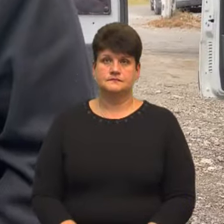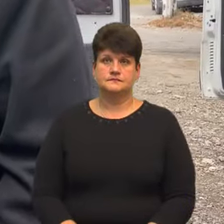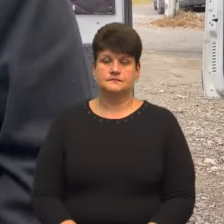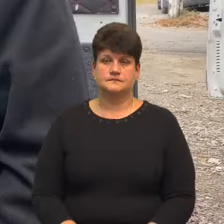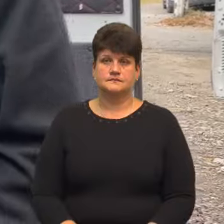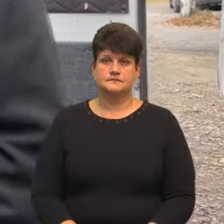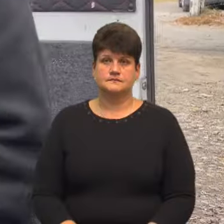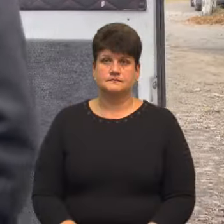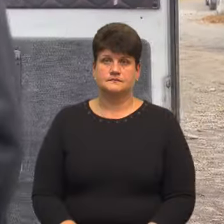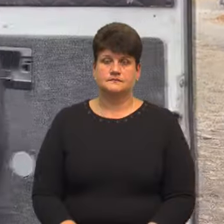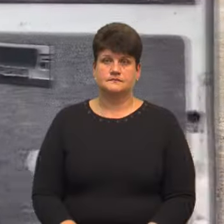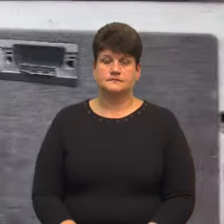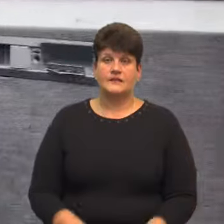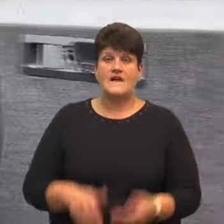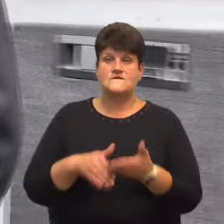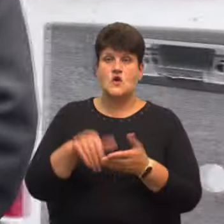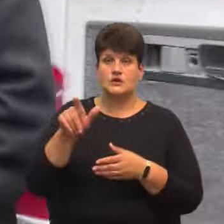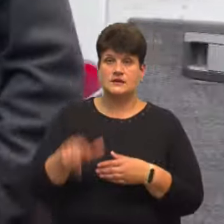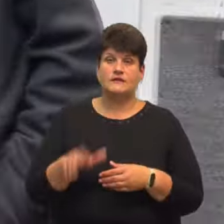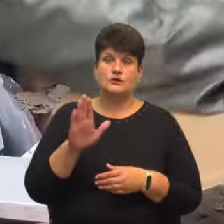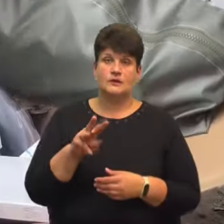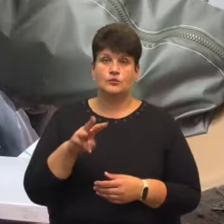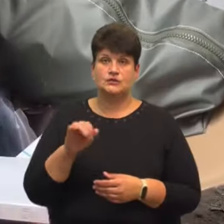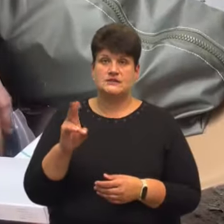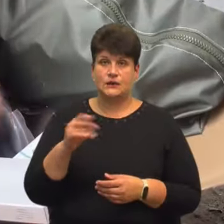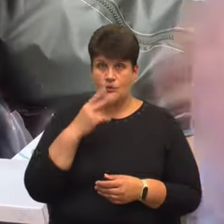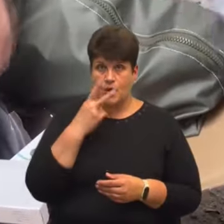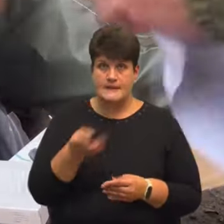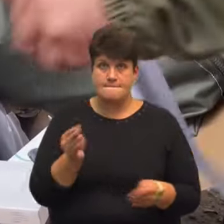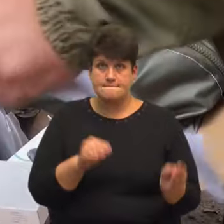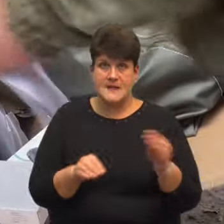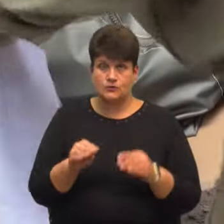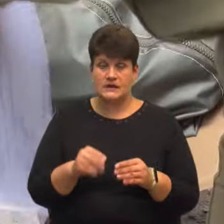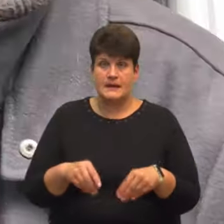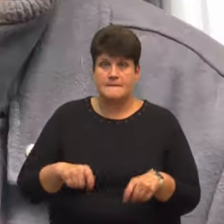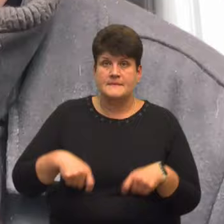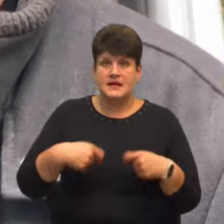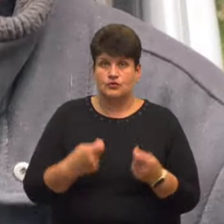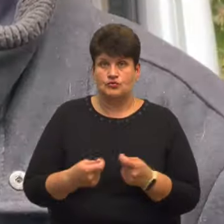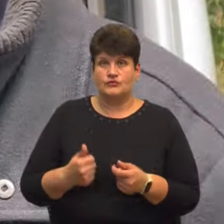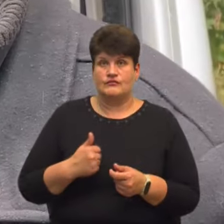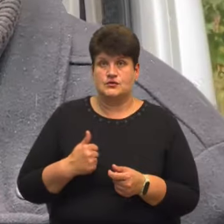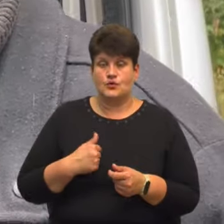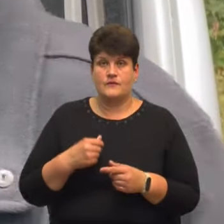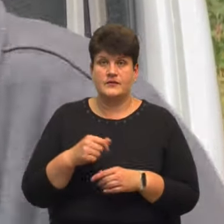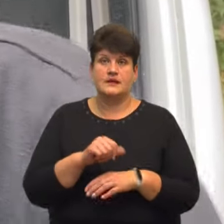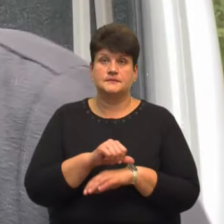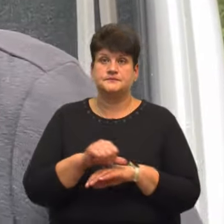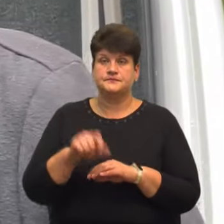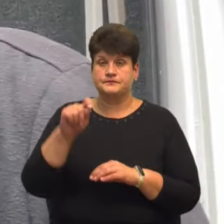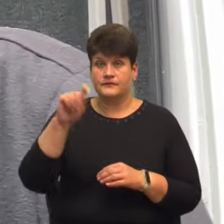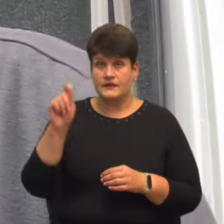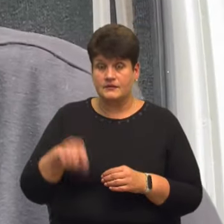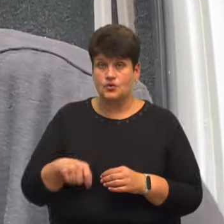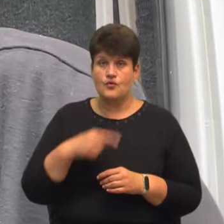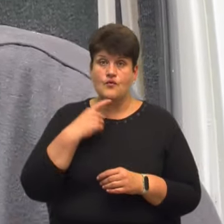Тернопільщина волонтер Володимир мосейко показує пакунки які передають для військових на передову він каже з початком осені волонтери